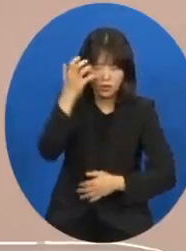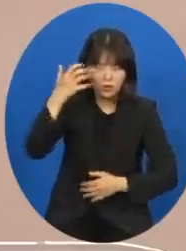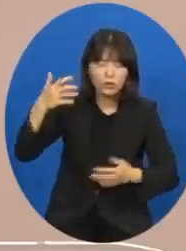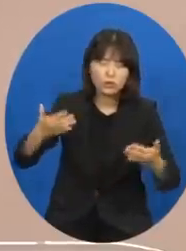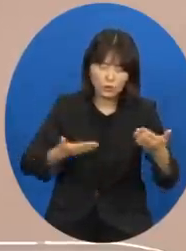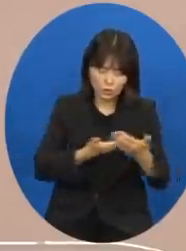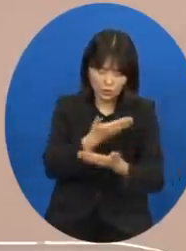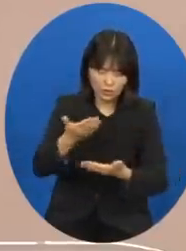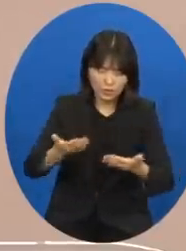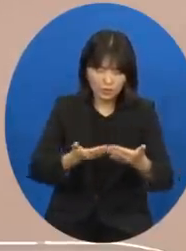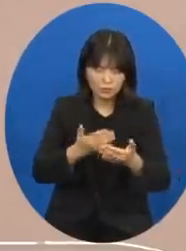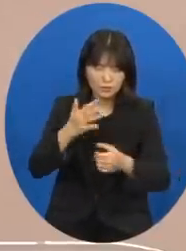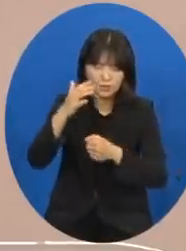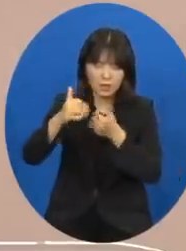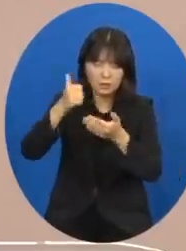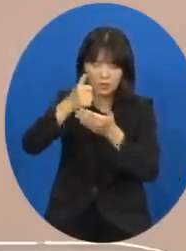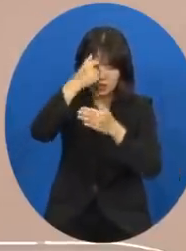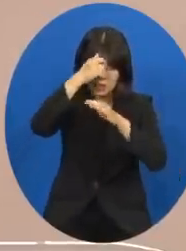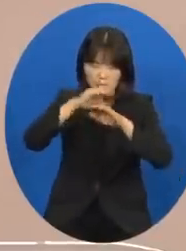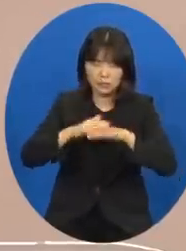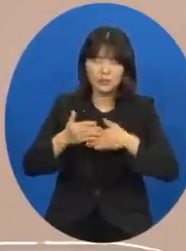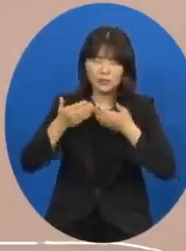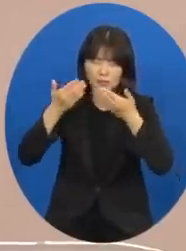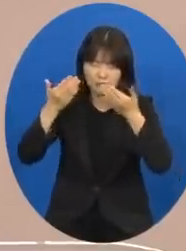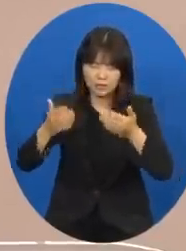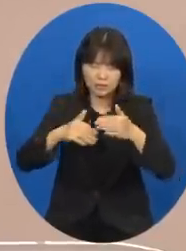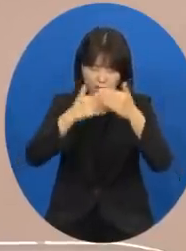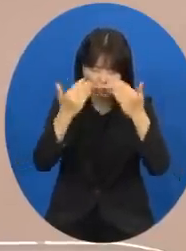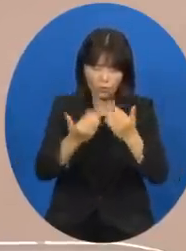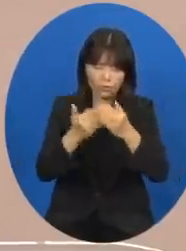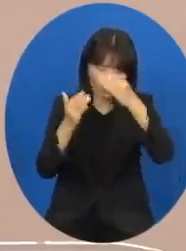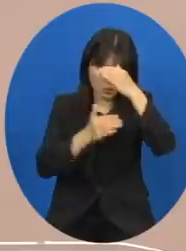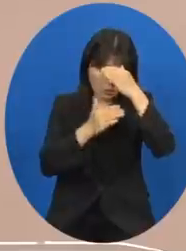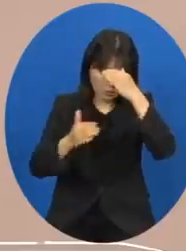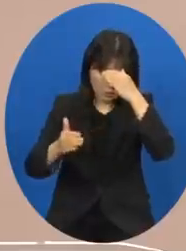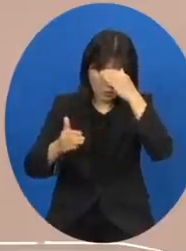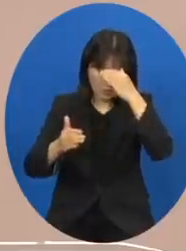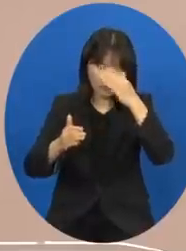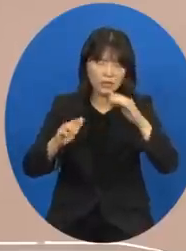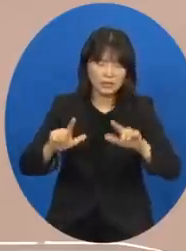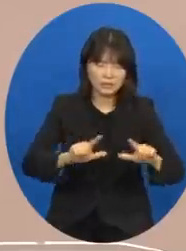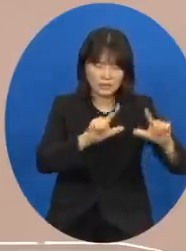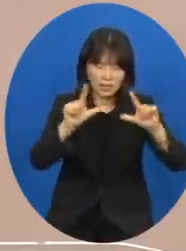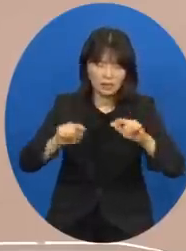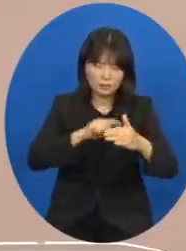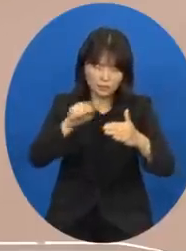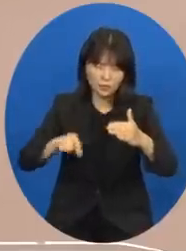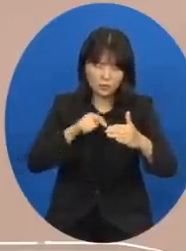교통하심이 하나님께 예비하는 모든 성도들과 그 삶 속에